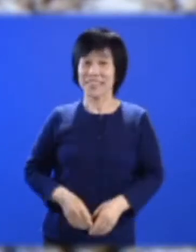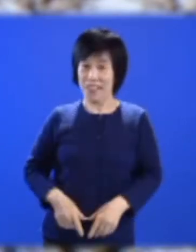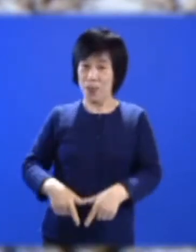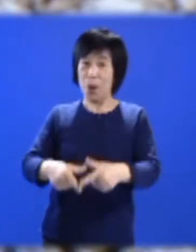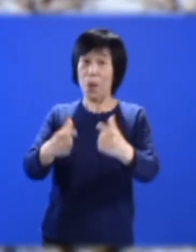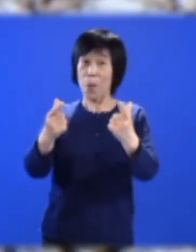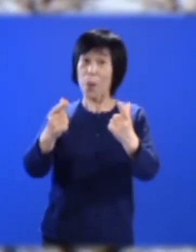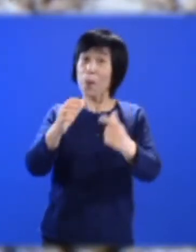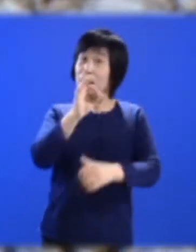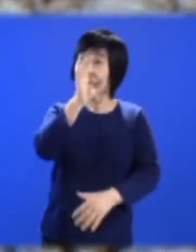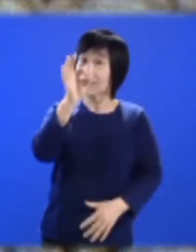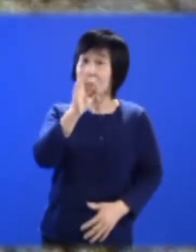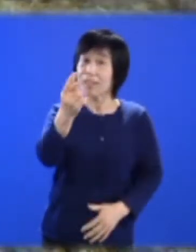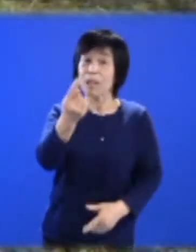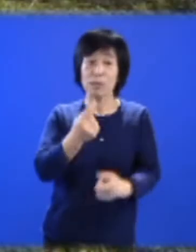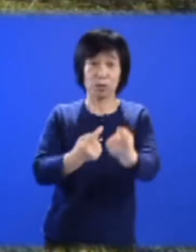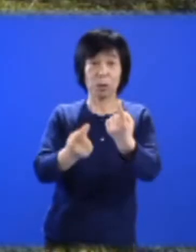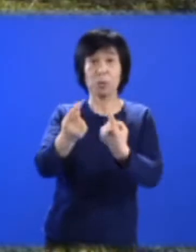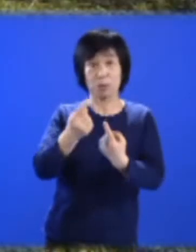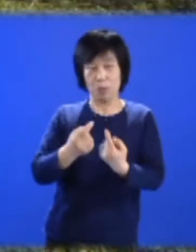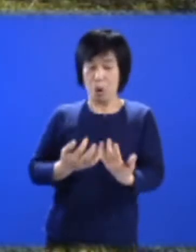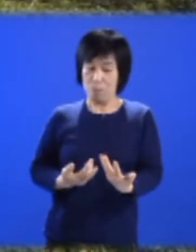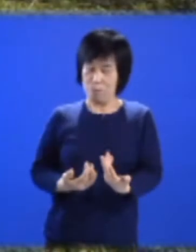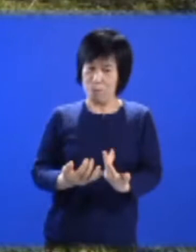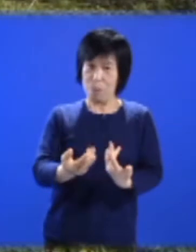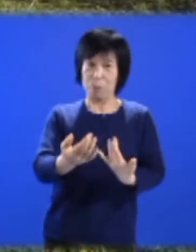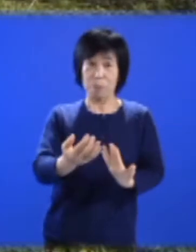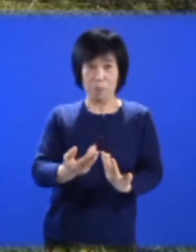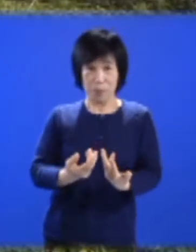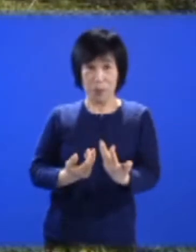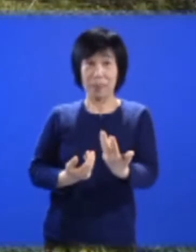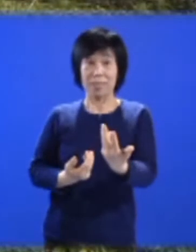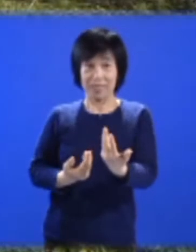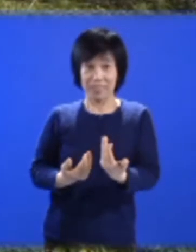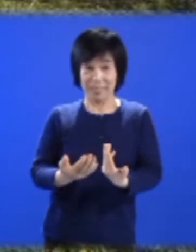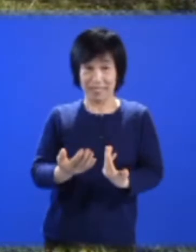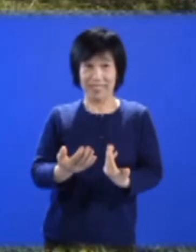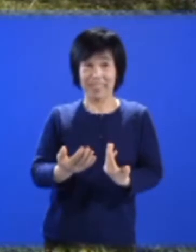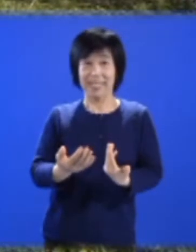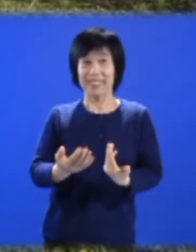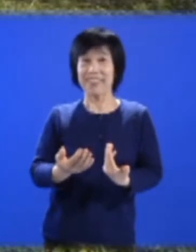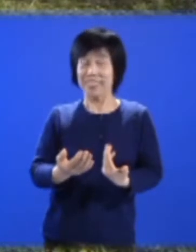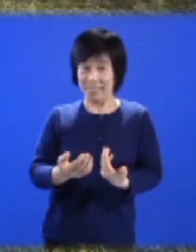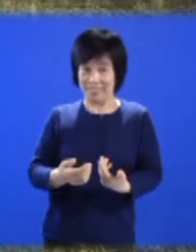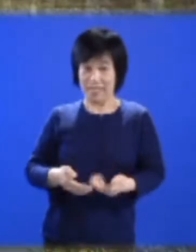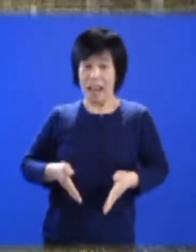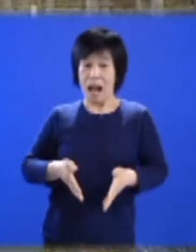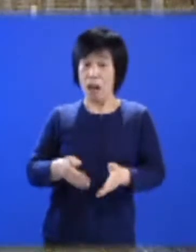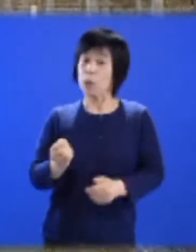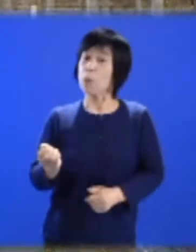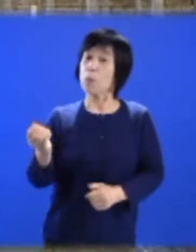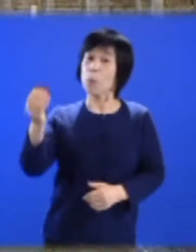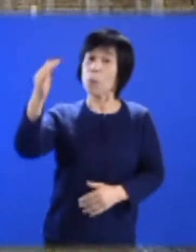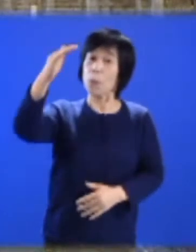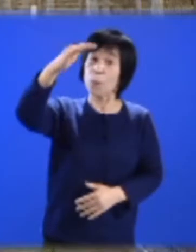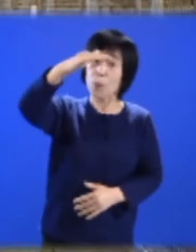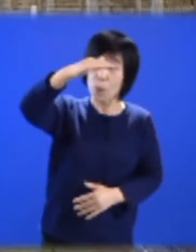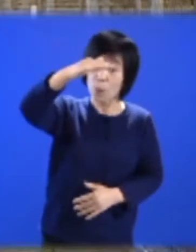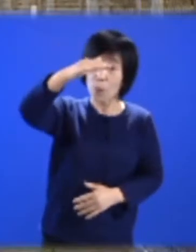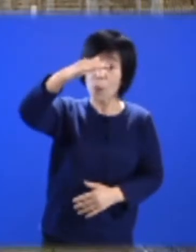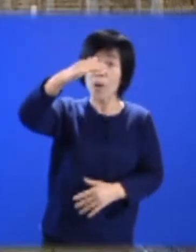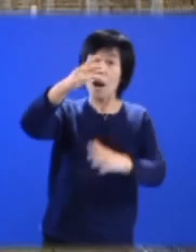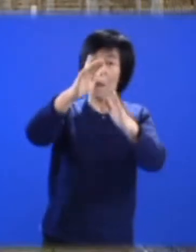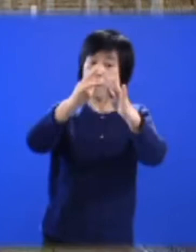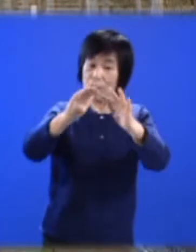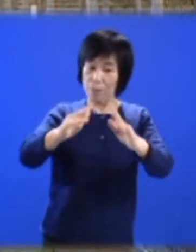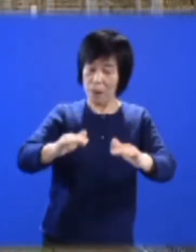お花見の時期にはたくさんの花見客でにぎわうんですって。遊歩道も設けられていて、